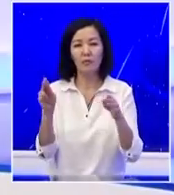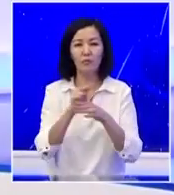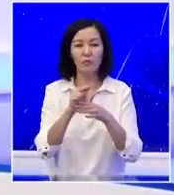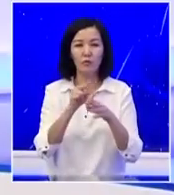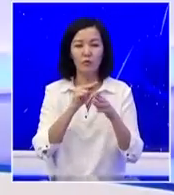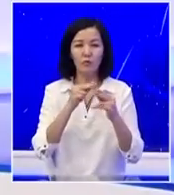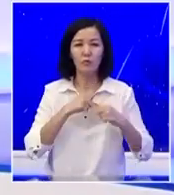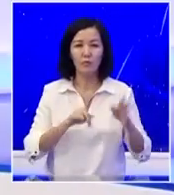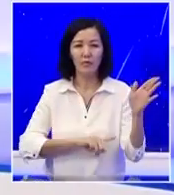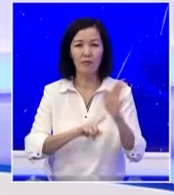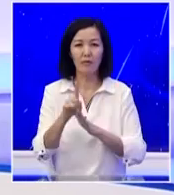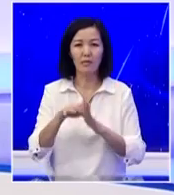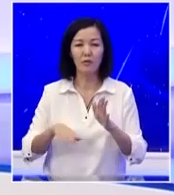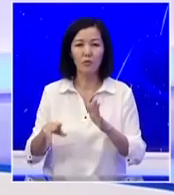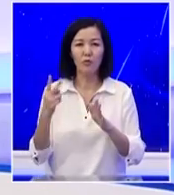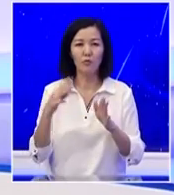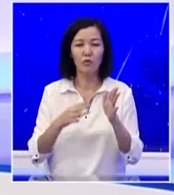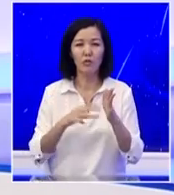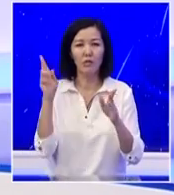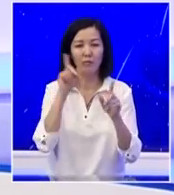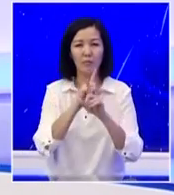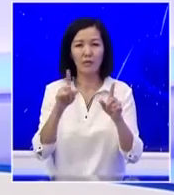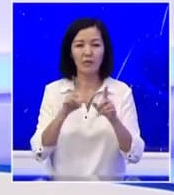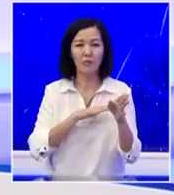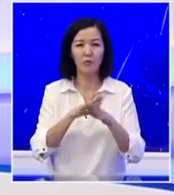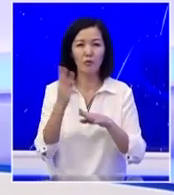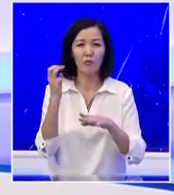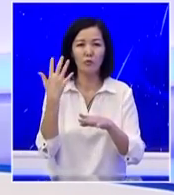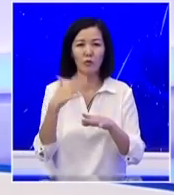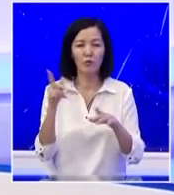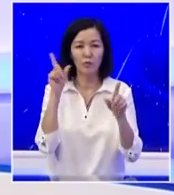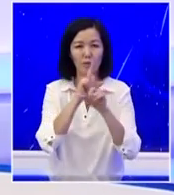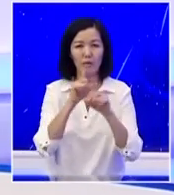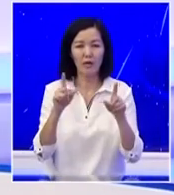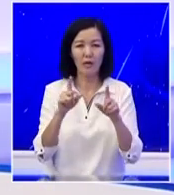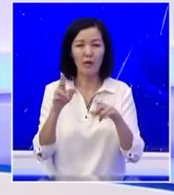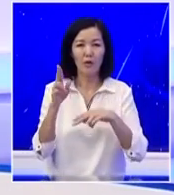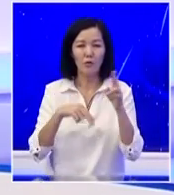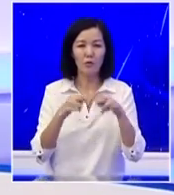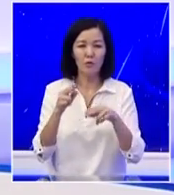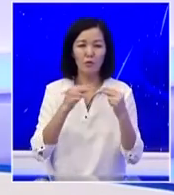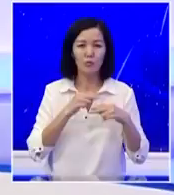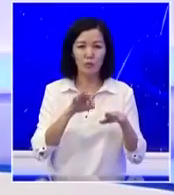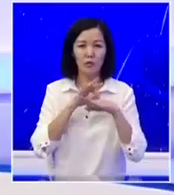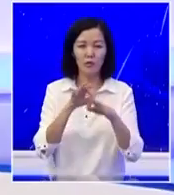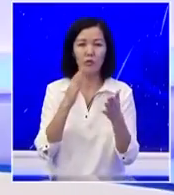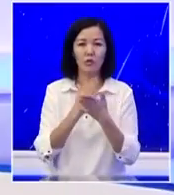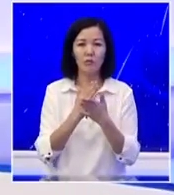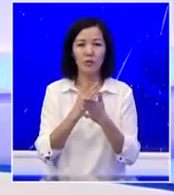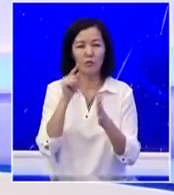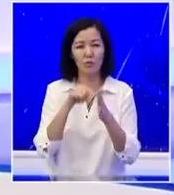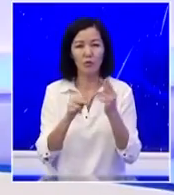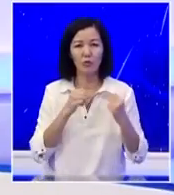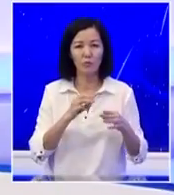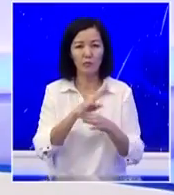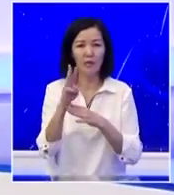жұмыстар басталды. Өңірде 37 мектепте күрделі 354 білім мекемесінде ағымдық құрылыс жұмыстары жүріп жатыр. Олардың